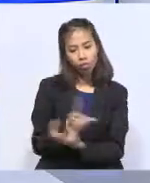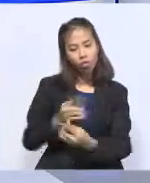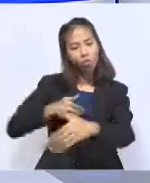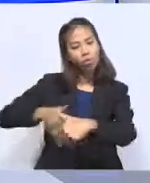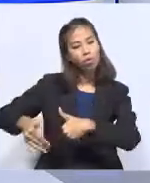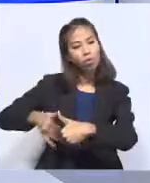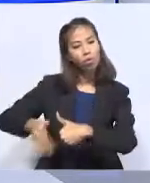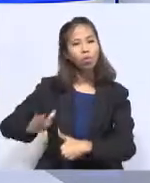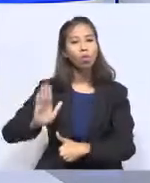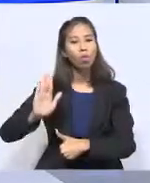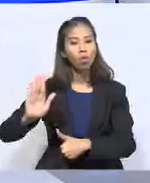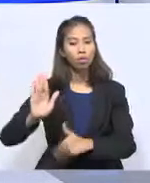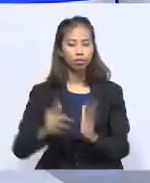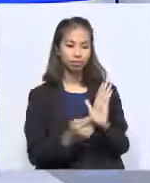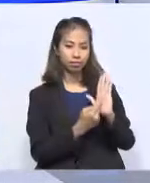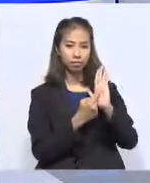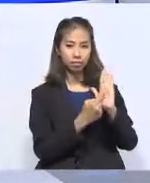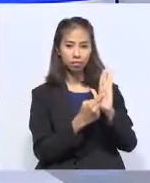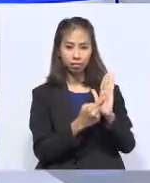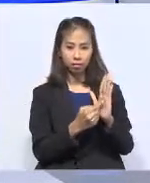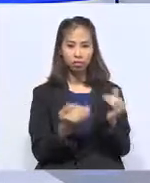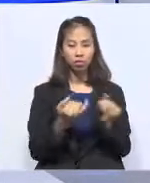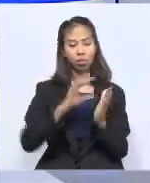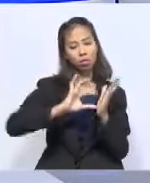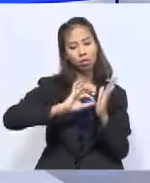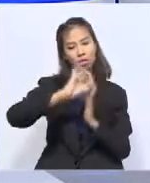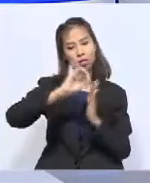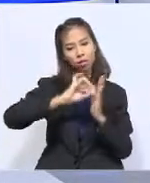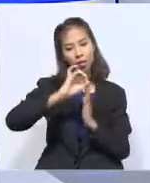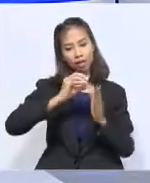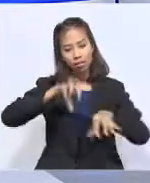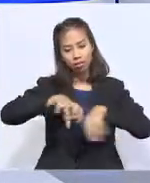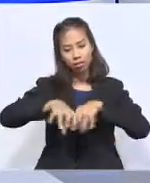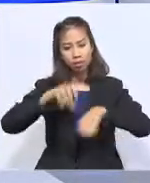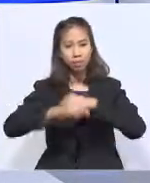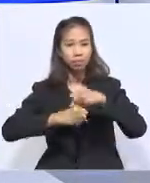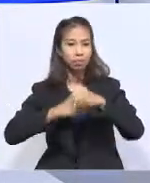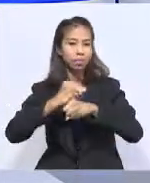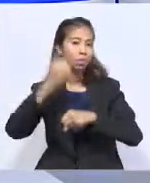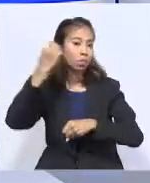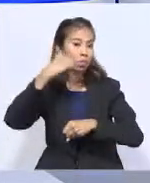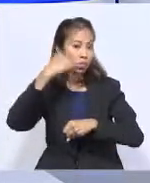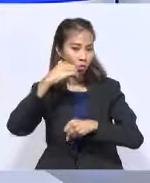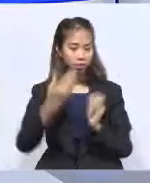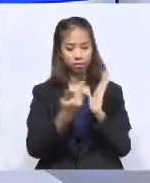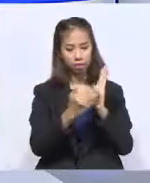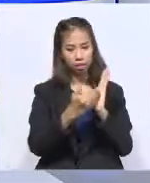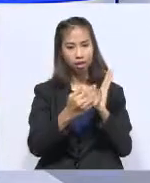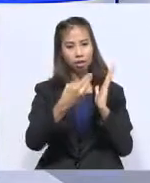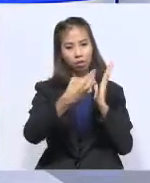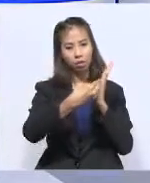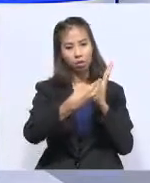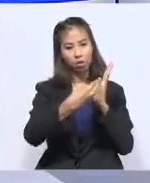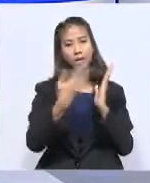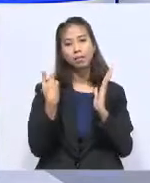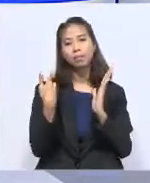ถิ่นกันอยู่ค่ะอย่างเช่นพิธีสักการะกู่เจ้าหลวงเชียงใหม่ซึ่งจัดขึ้นเป็นประจำทุกปีเลยนะคะส่วนที่ภาคอีสานค่ะจังหวัดหนองคาย